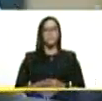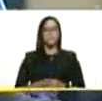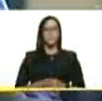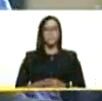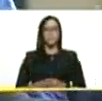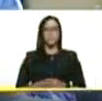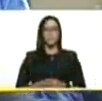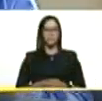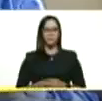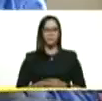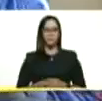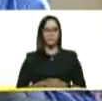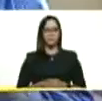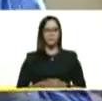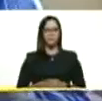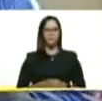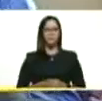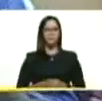جديد.